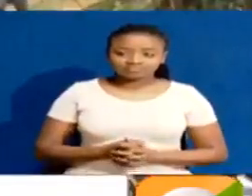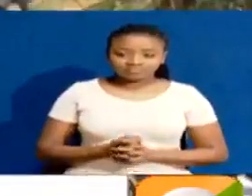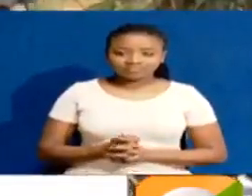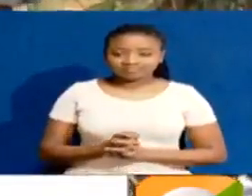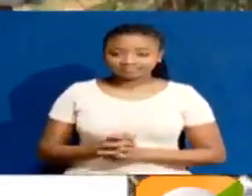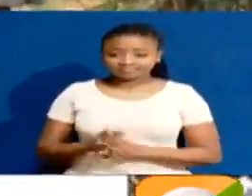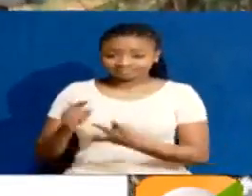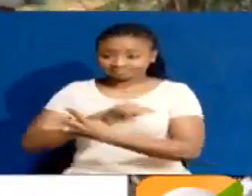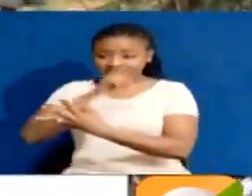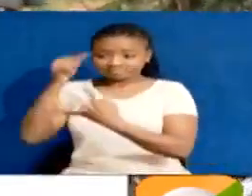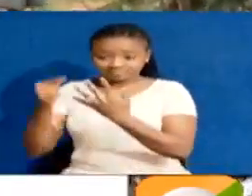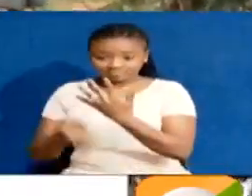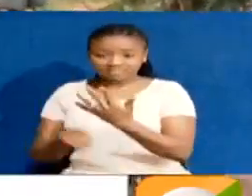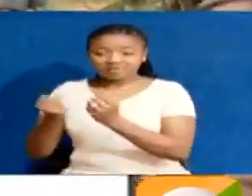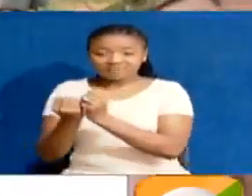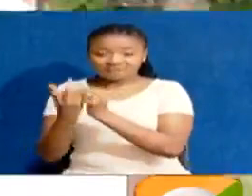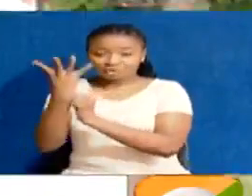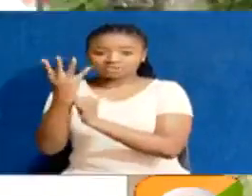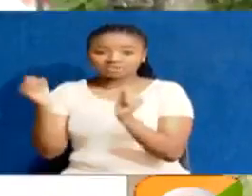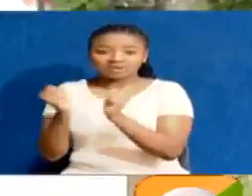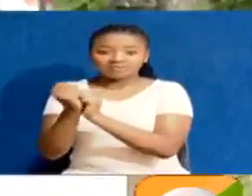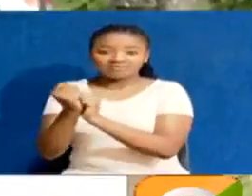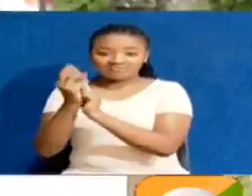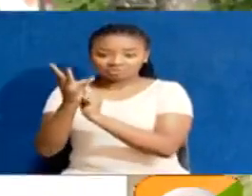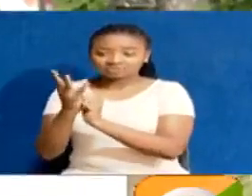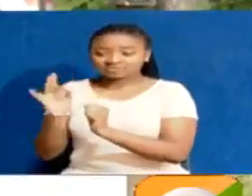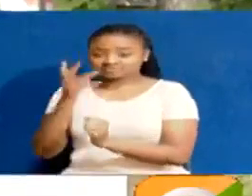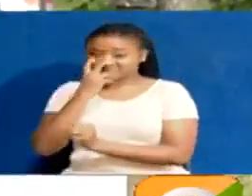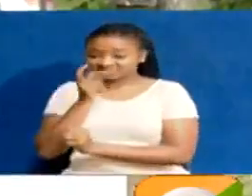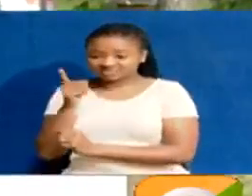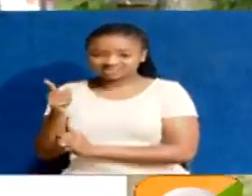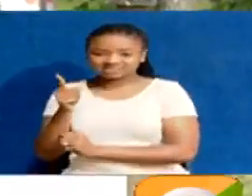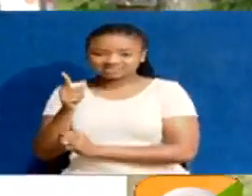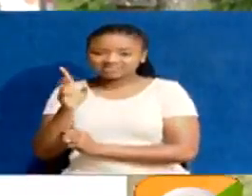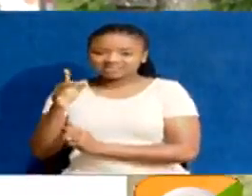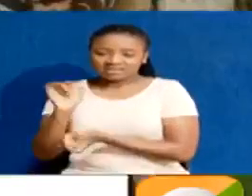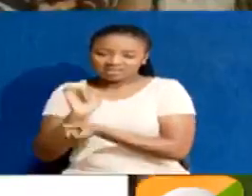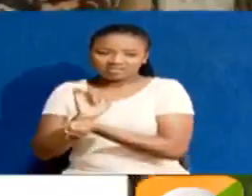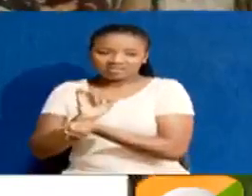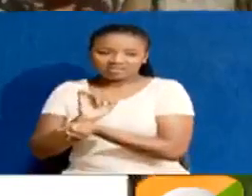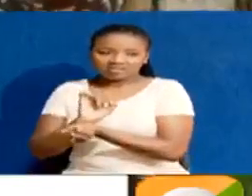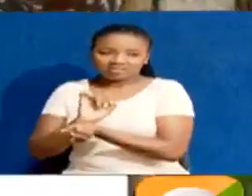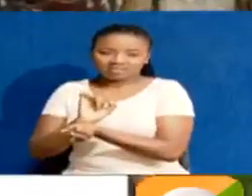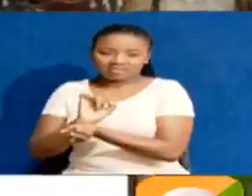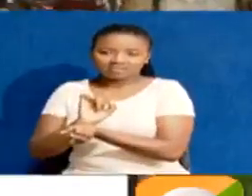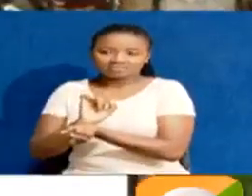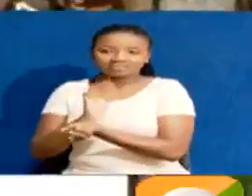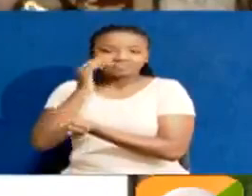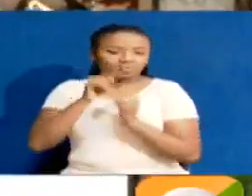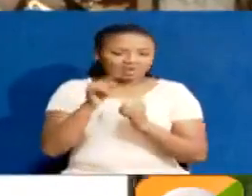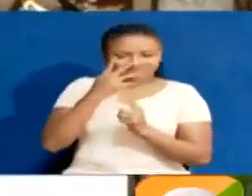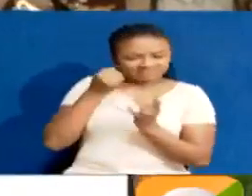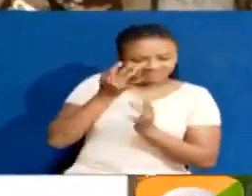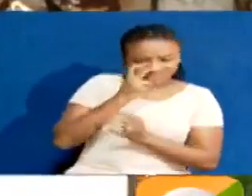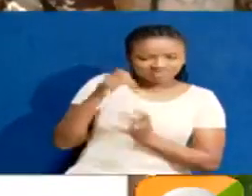Washukiwa 14 waliokamatwa na makachero wa DCI wanapoendelea kuzuiliwa kwa mauaji tata ya watu watatu. Kitendawili kimesalia